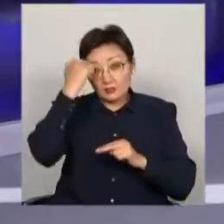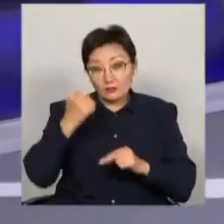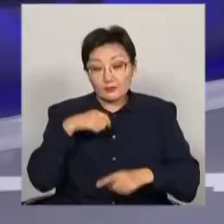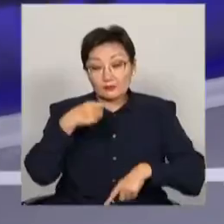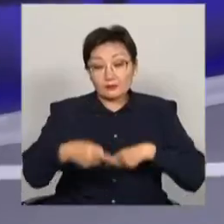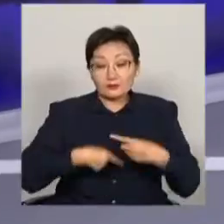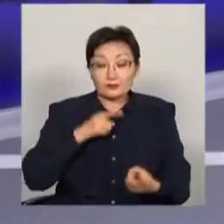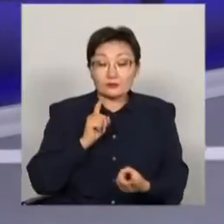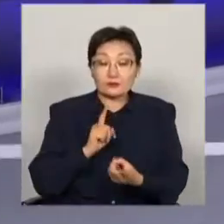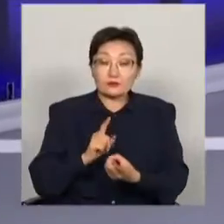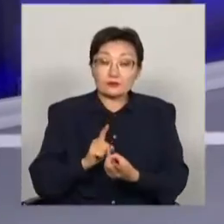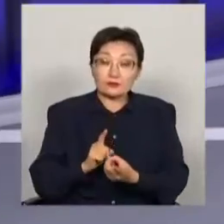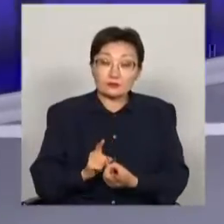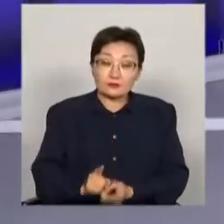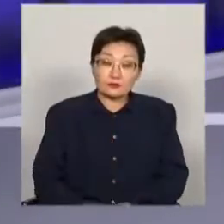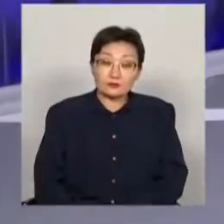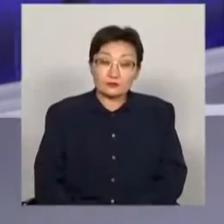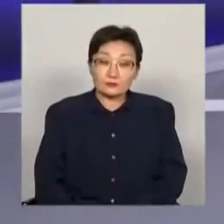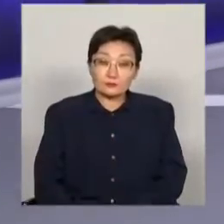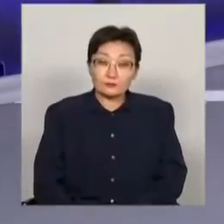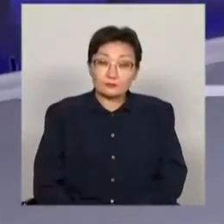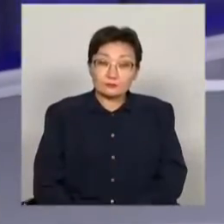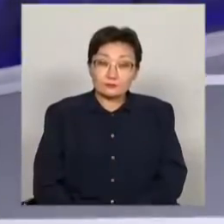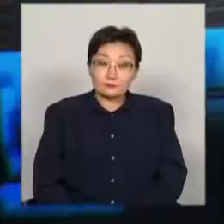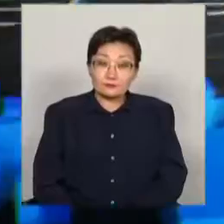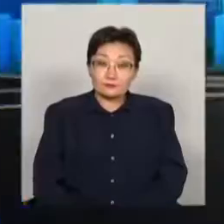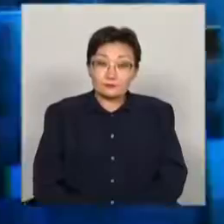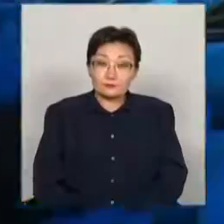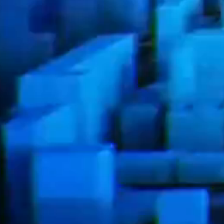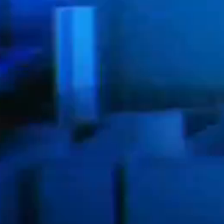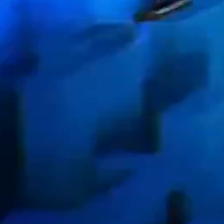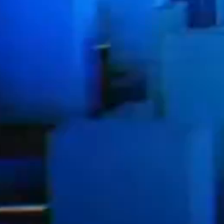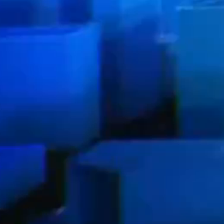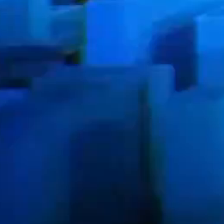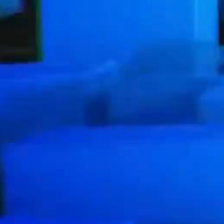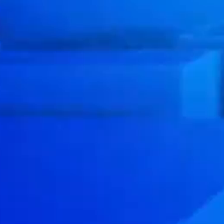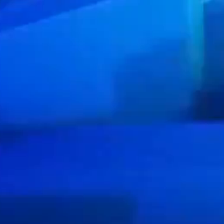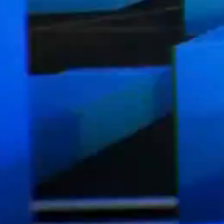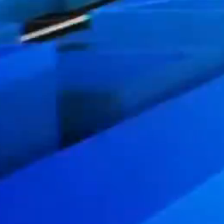сағат 19:00-де қорытынды жаңалықтардан көріңіздер.